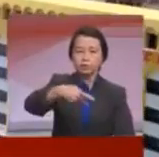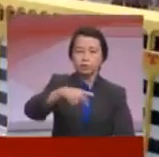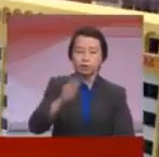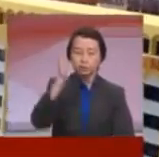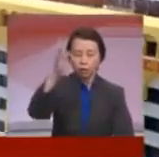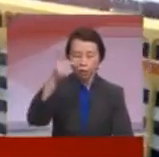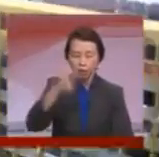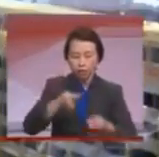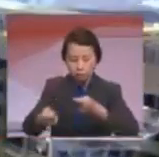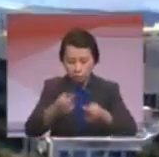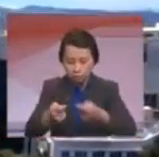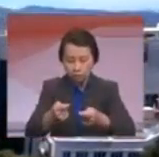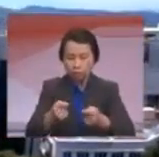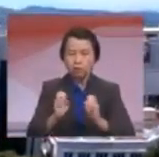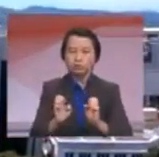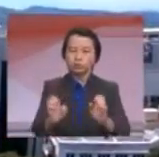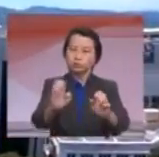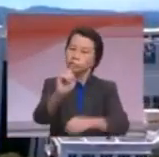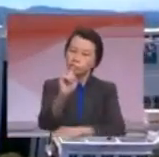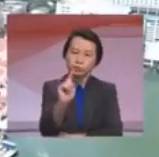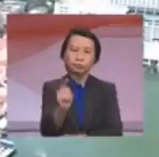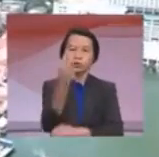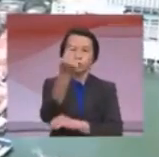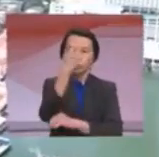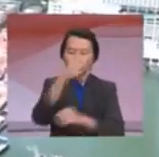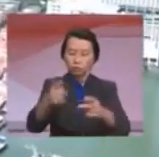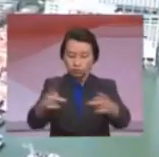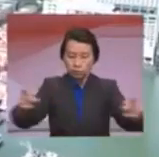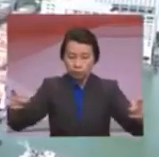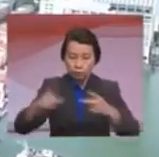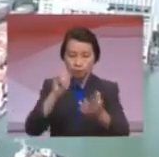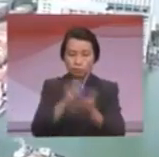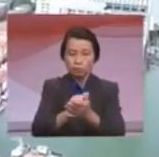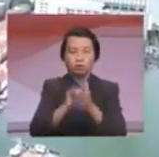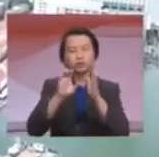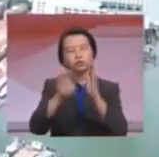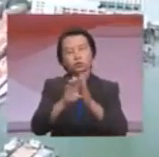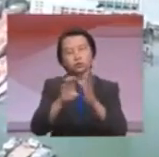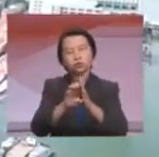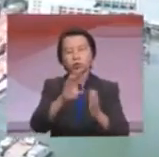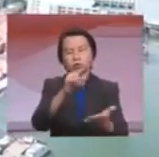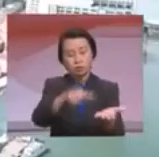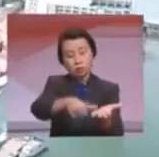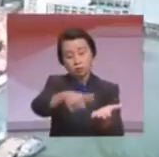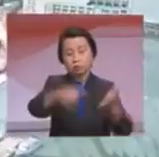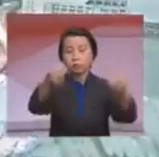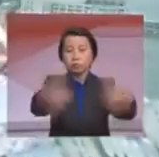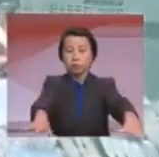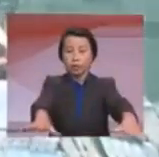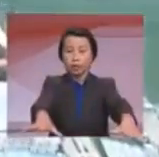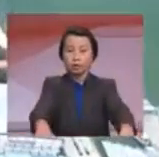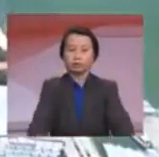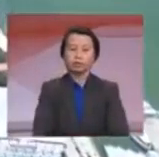akan mengendalikan kes kecemasan yang perlu sahaja bagi kawasan terbabit seperti kes kehilangan kad pengenalan.